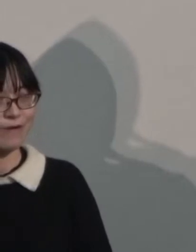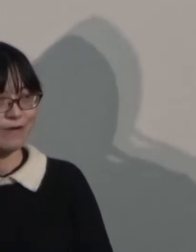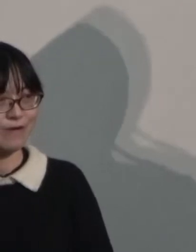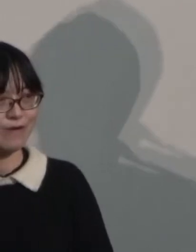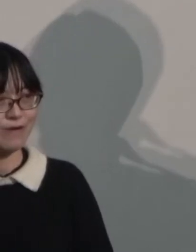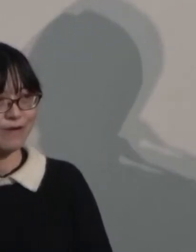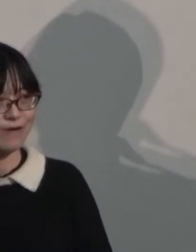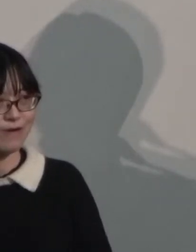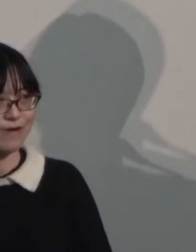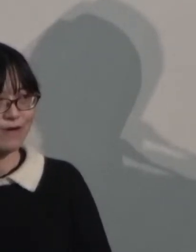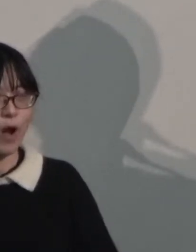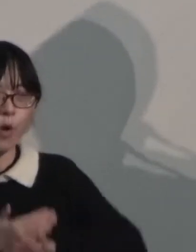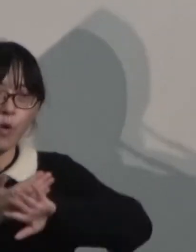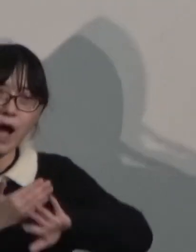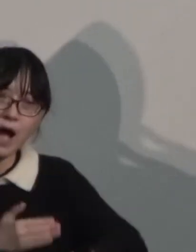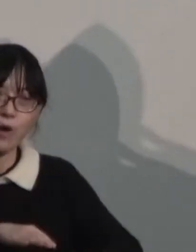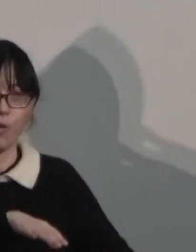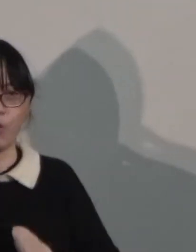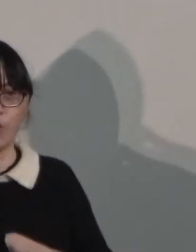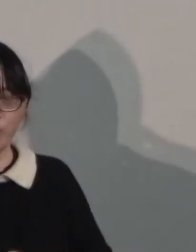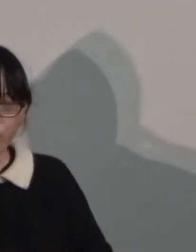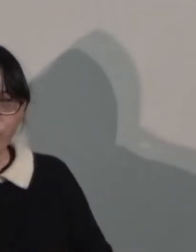ある一人の子供が言いました。